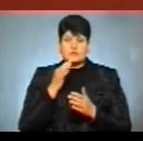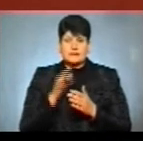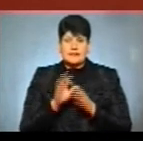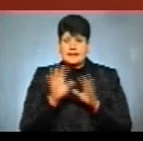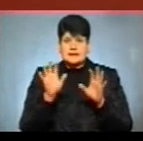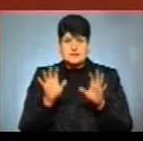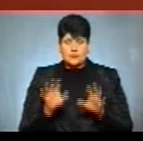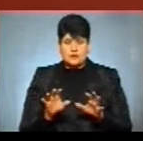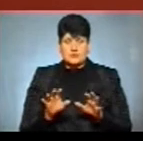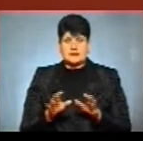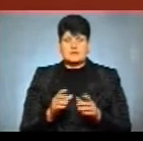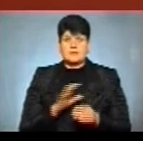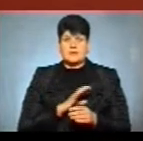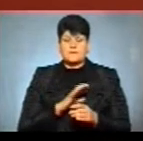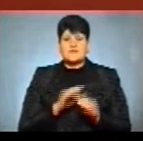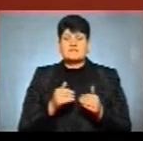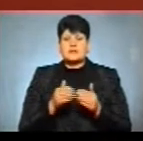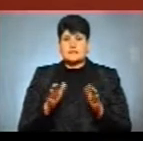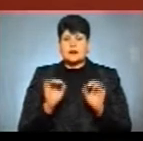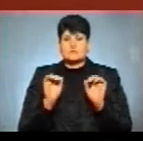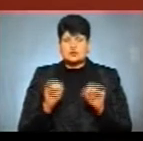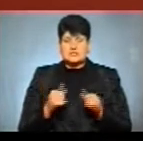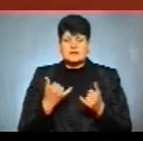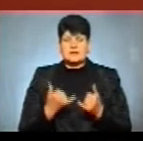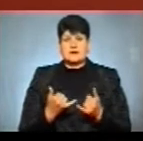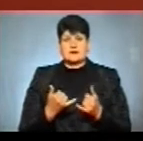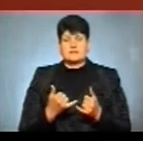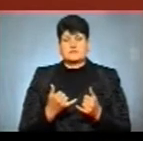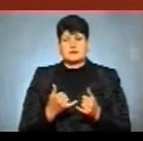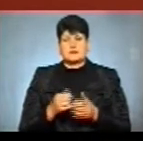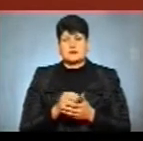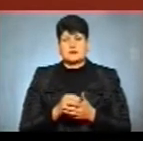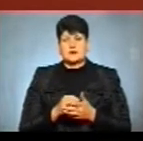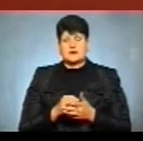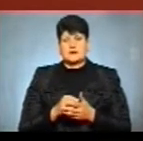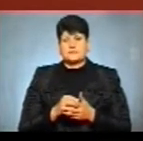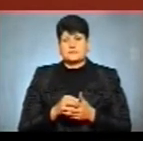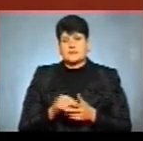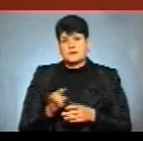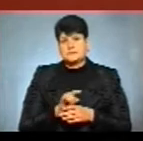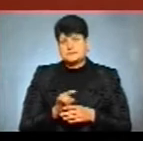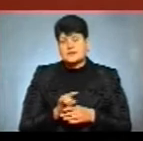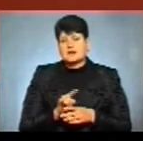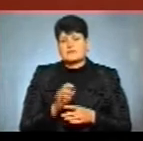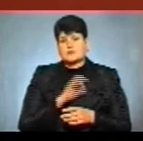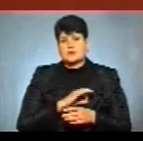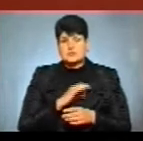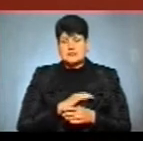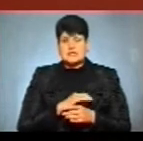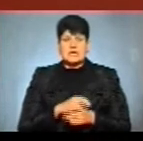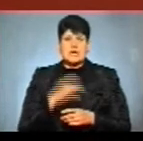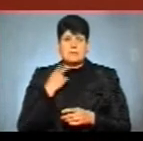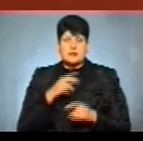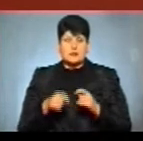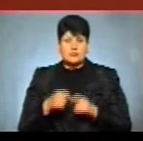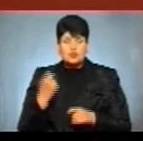збагачення відкриває посадовцям можливості для зловживань та надає індульгенцію на вчинення ними кримінальних корупційних